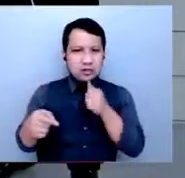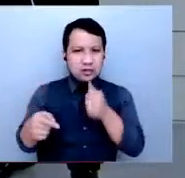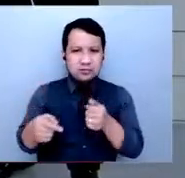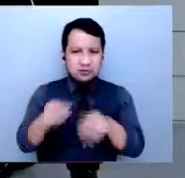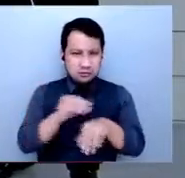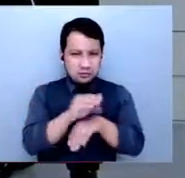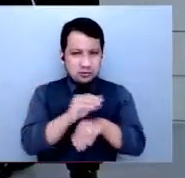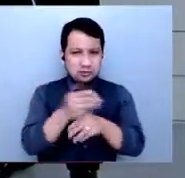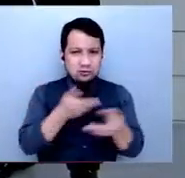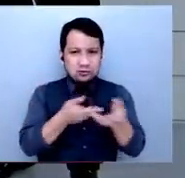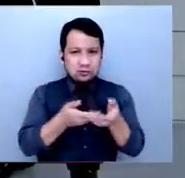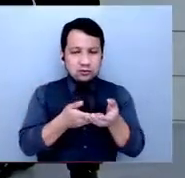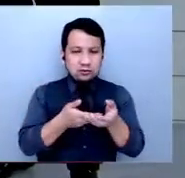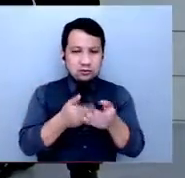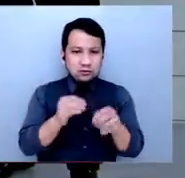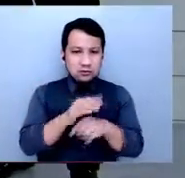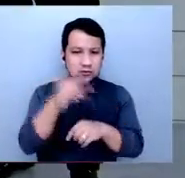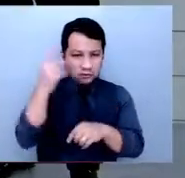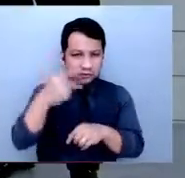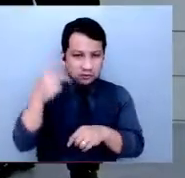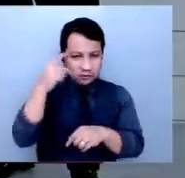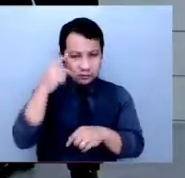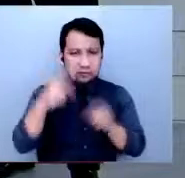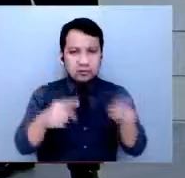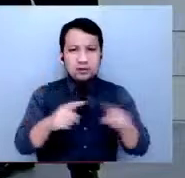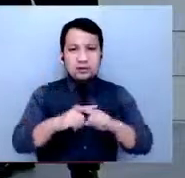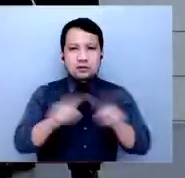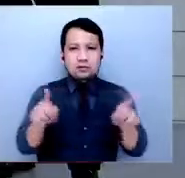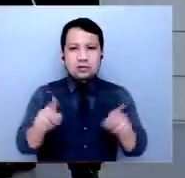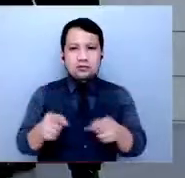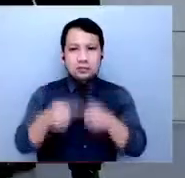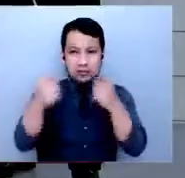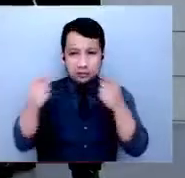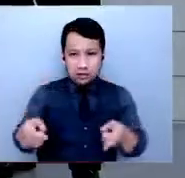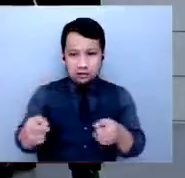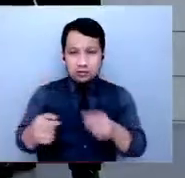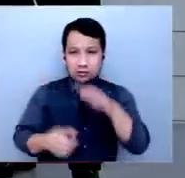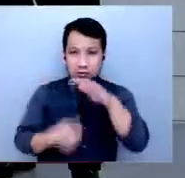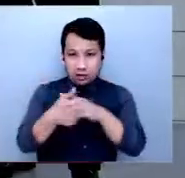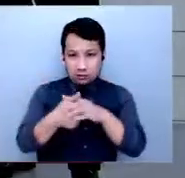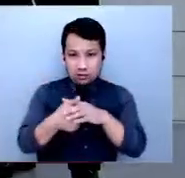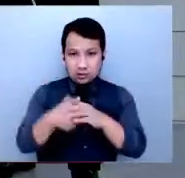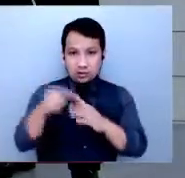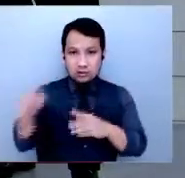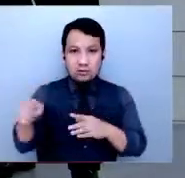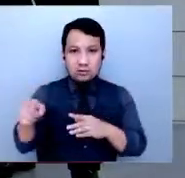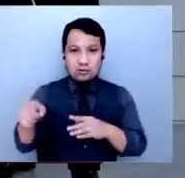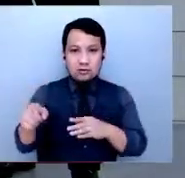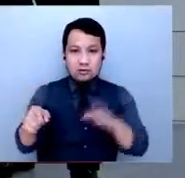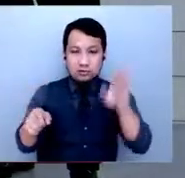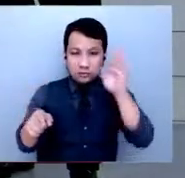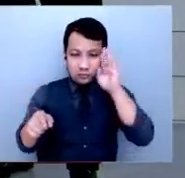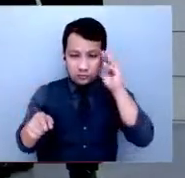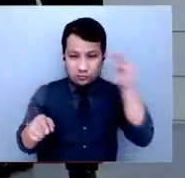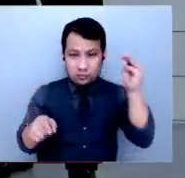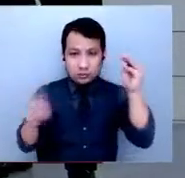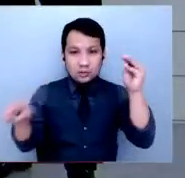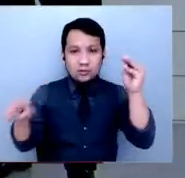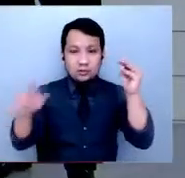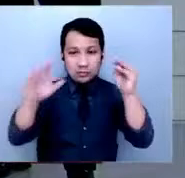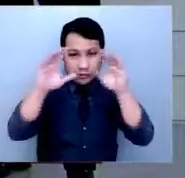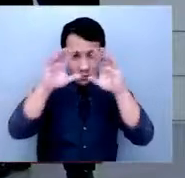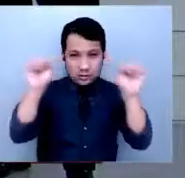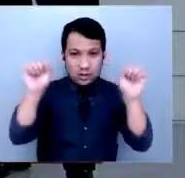mga plano niya sa politika. Pero ang isa pang hidwaan na bigla pong lumitaw ay sa pagitan ni Pangulong Duterte at ni